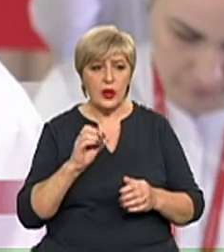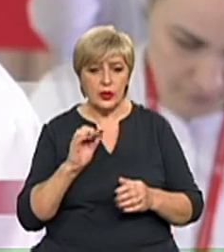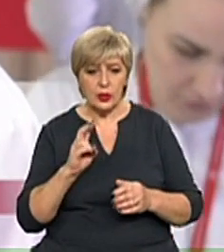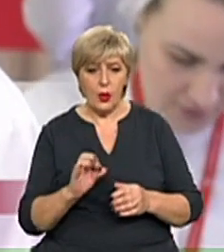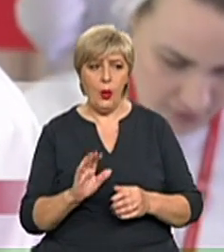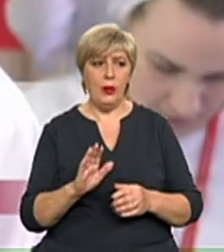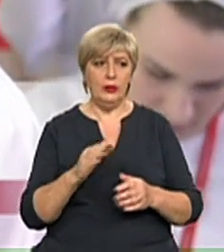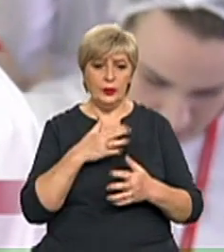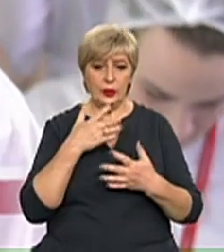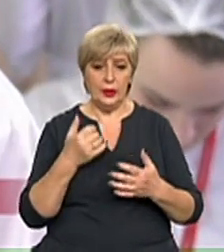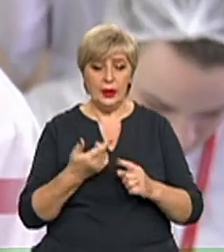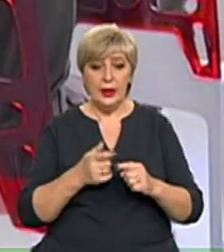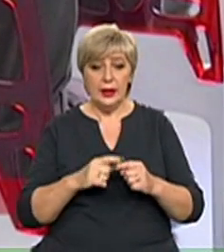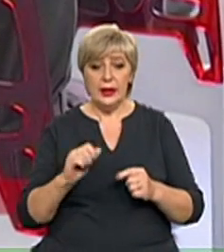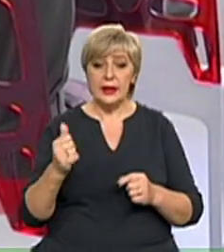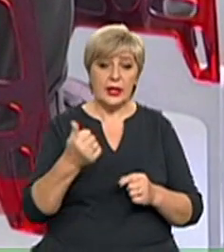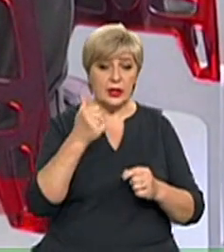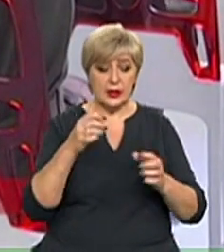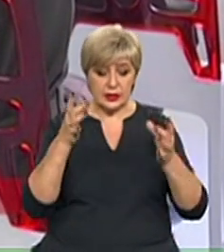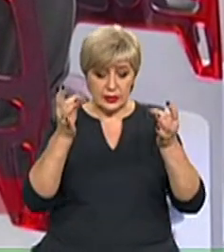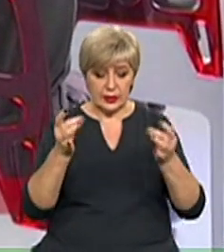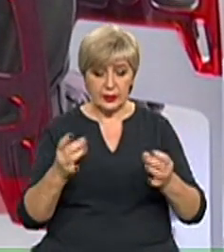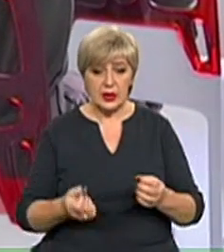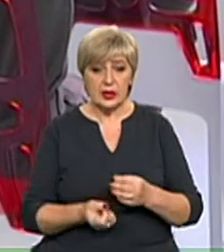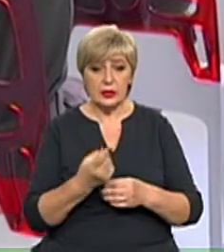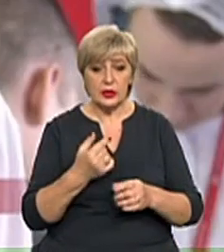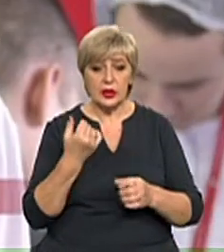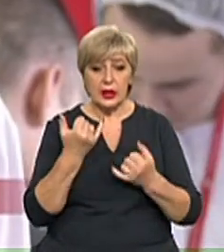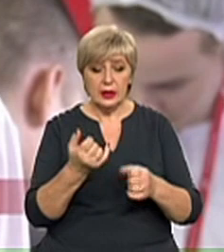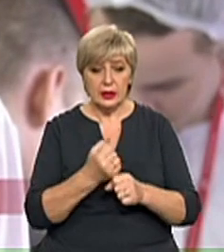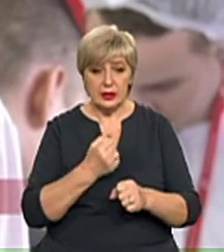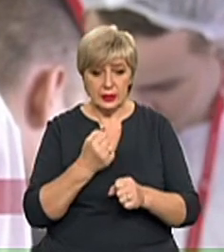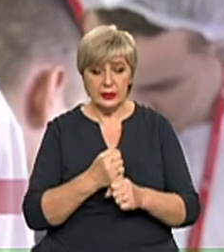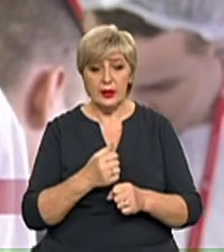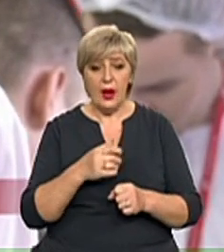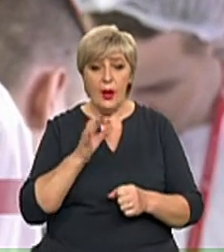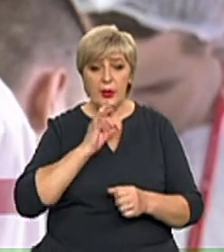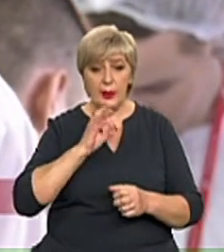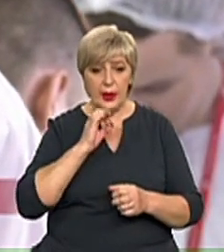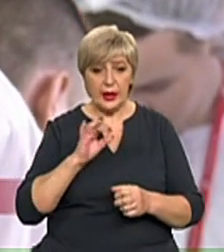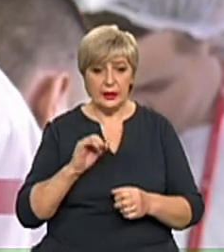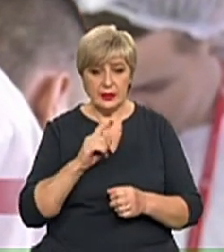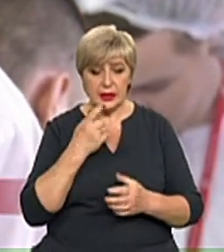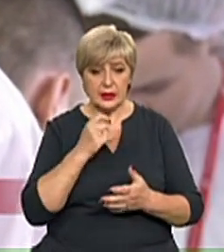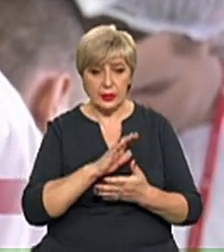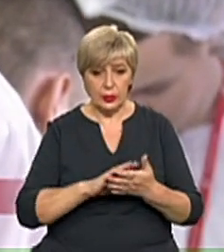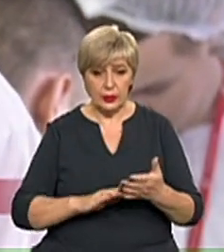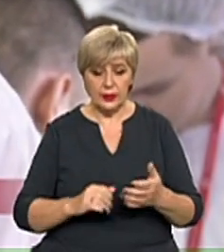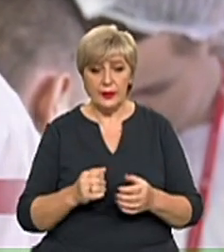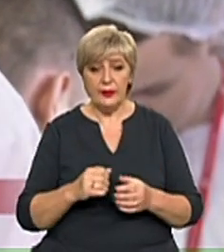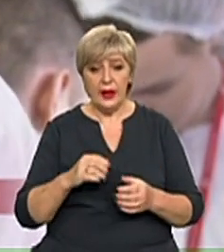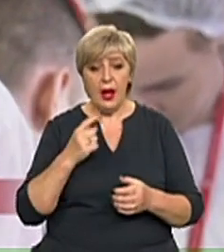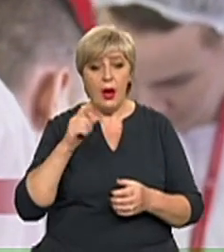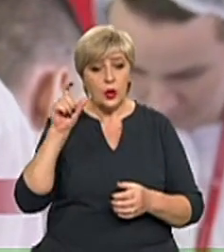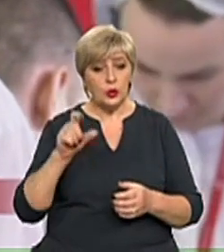І плазма є єдиним істочником для виготовлення препаратів крові. Донори здають у нас від 650